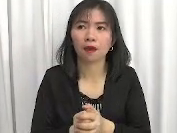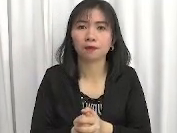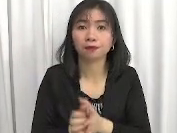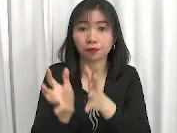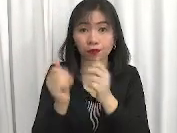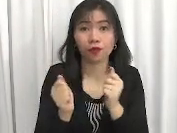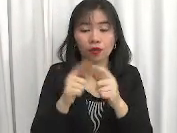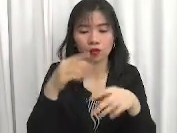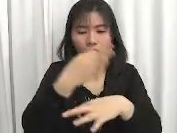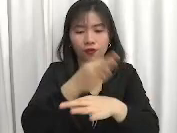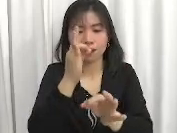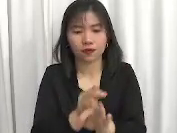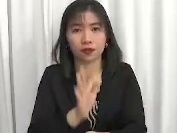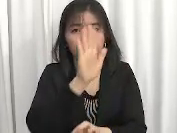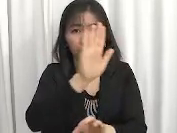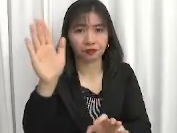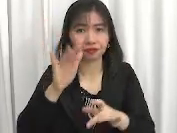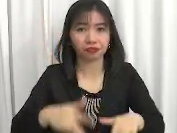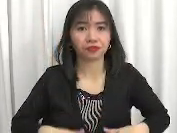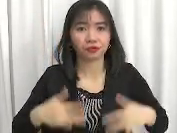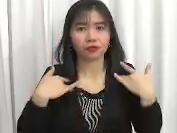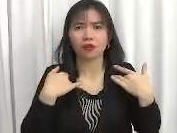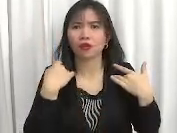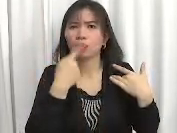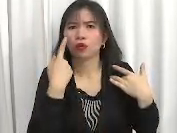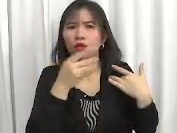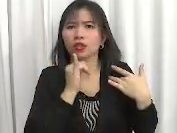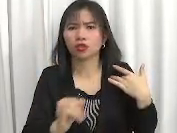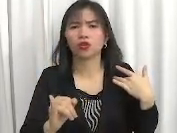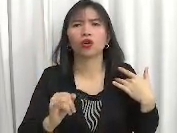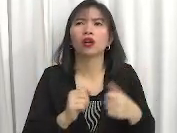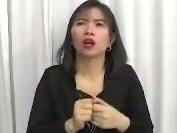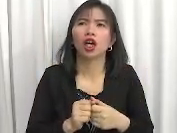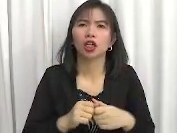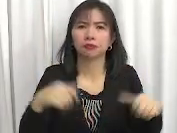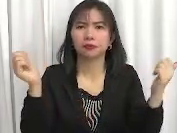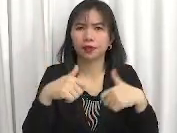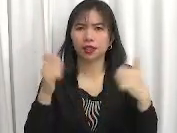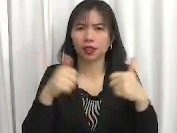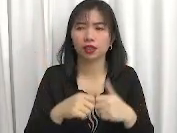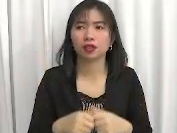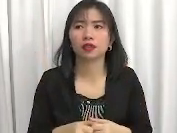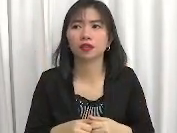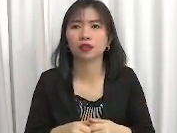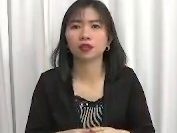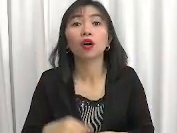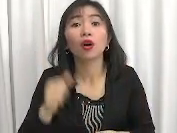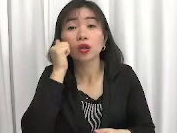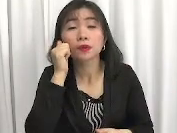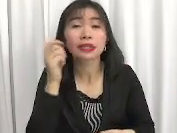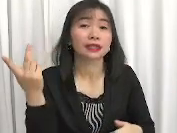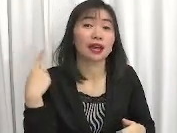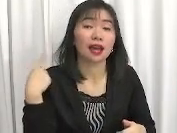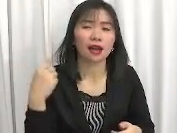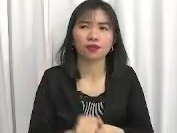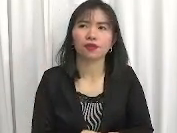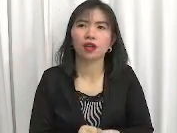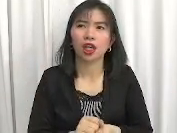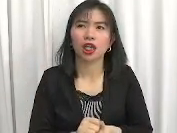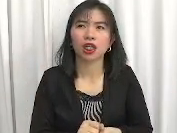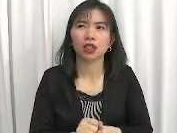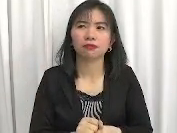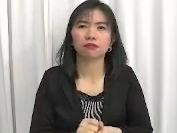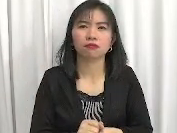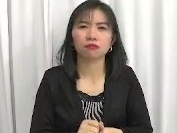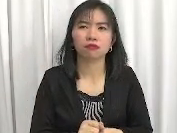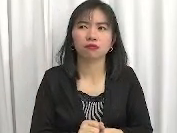kakampi niyo? Hindi, ibig sabihin yung gusto niyo tahimik, hindi, kasama yung gulo. Kasali yan sa paglago.